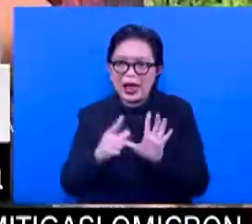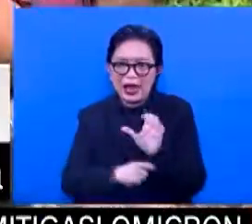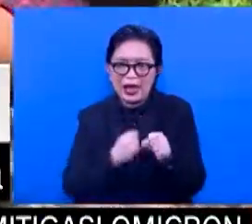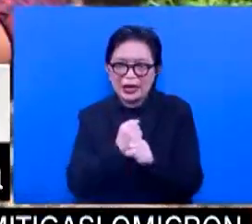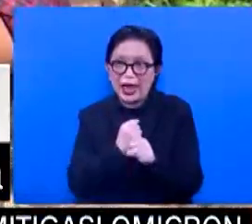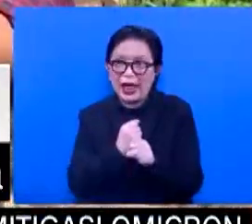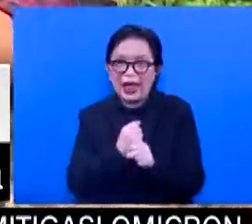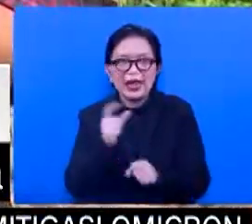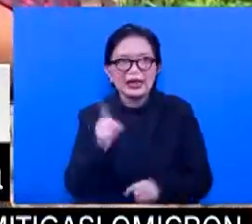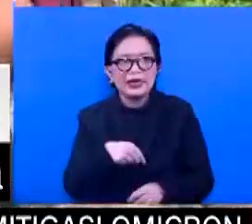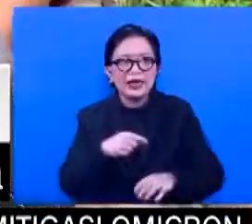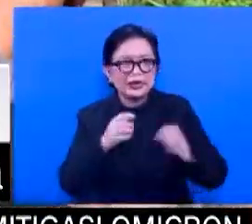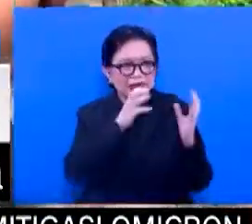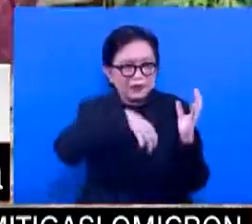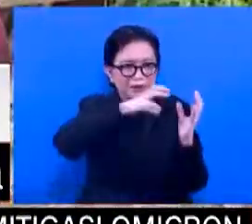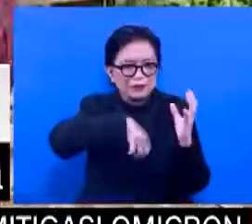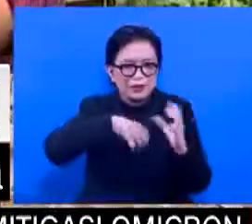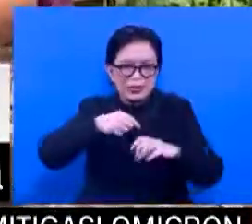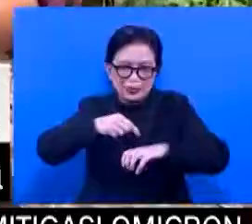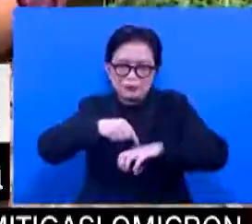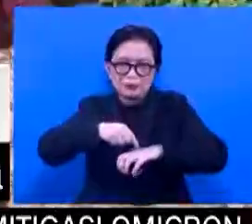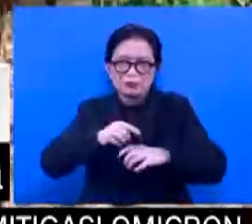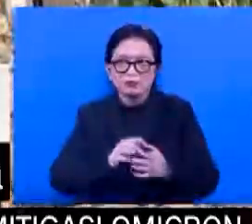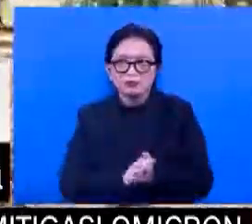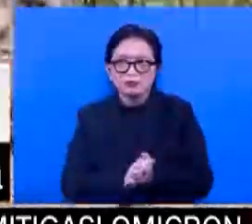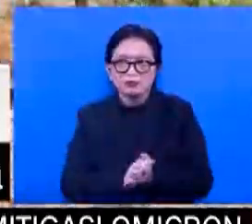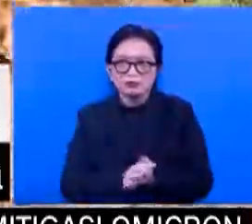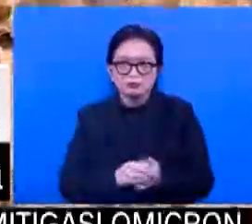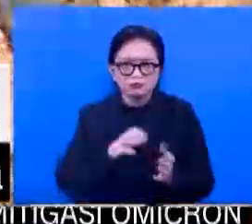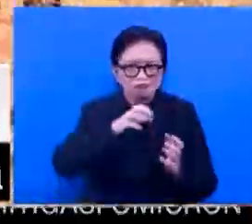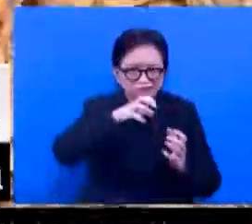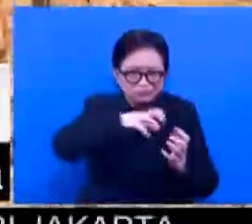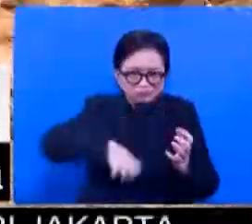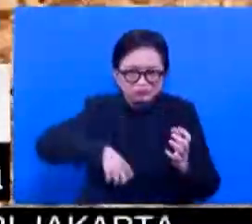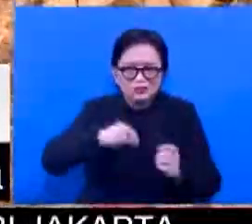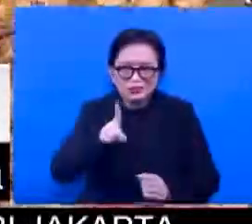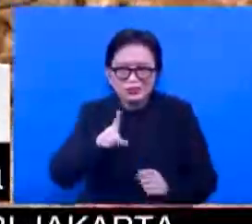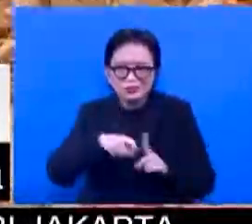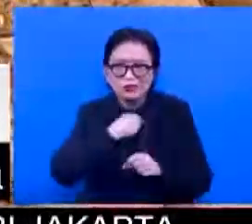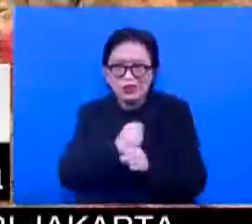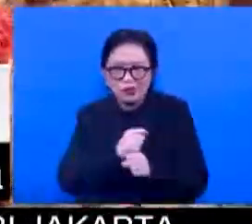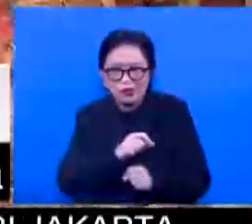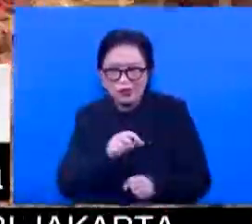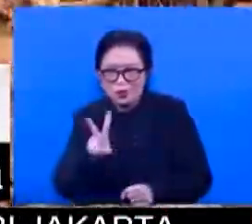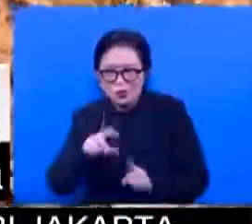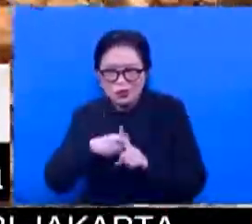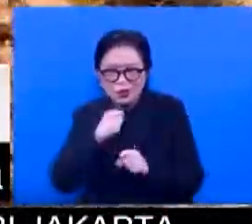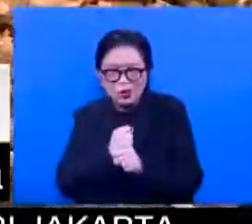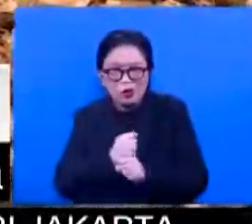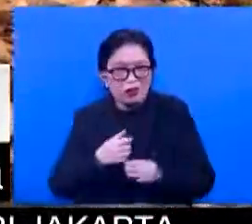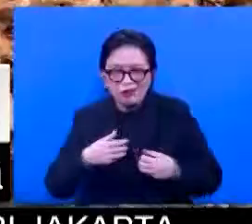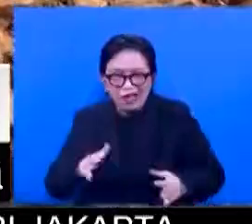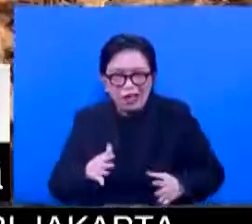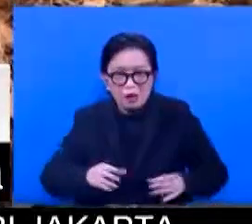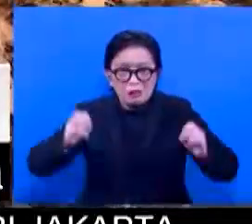Tapi apakah saya hanya akan mengupas 1 kilo, 2 kilo saja? Tidak. Segini banyak.